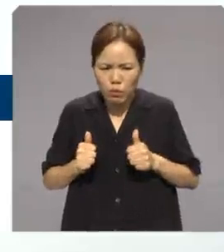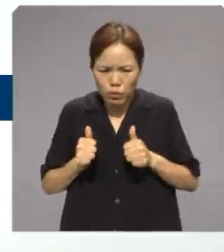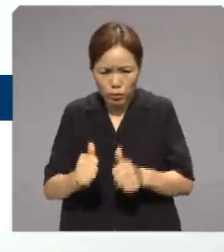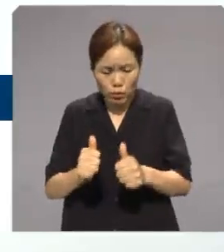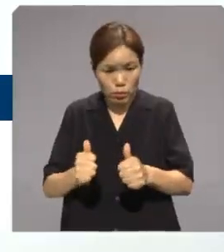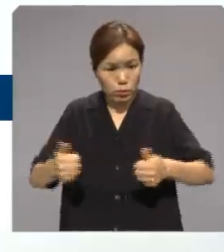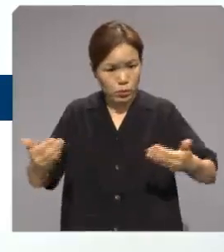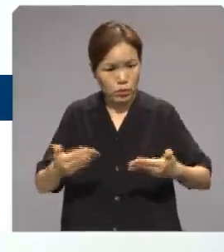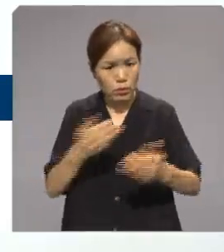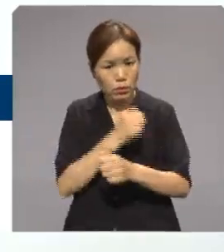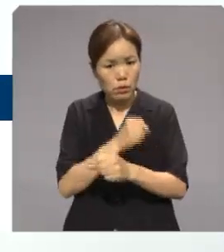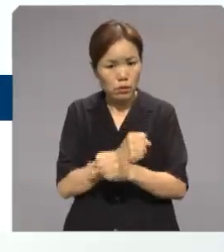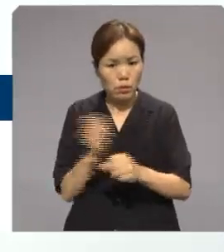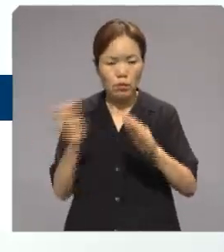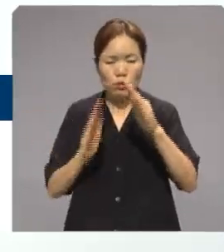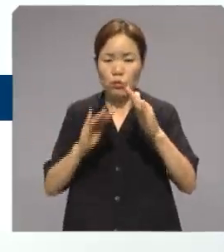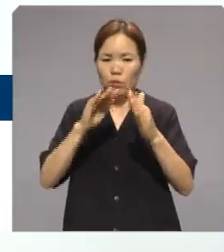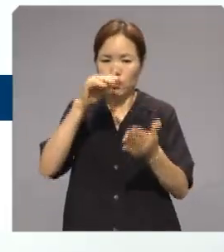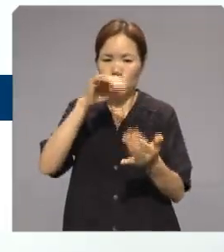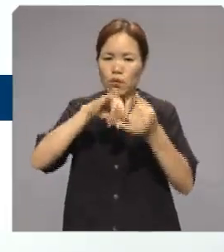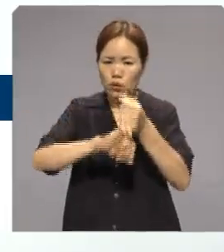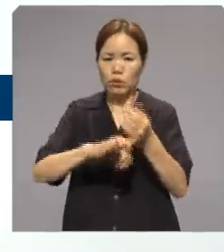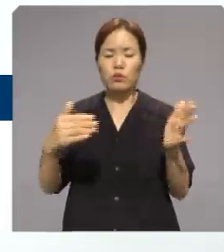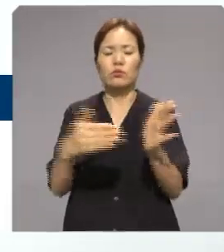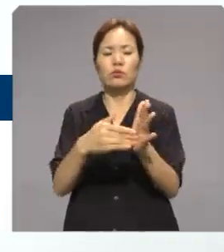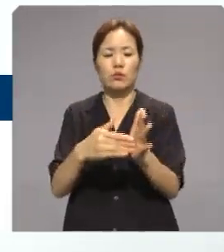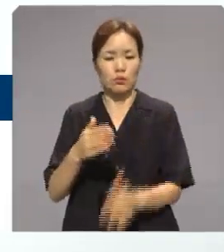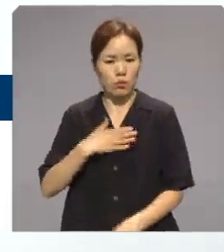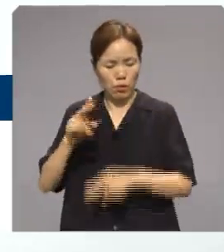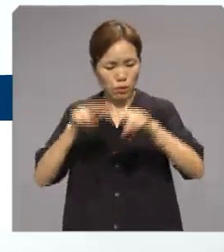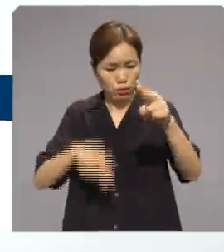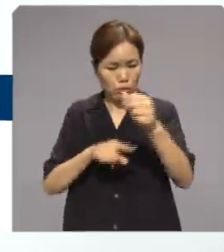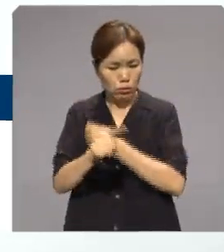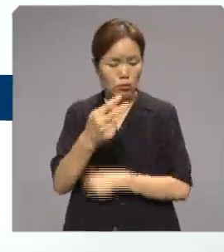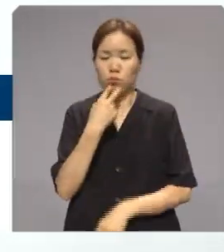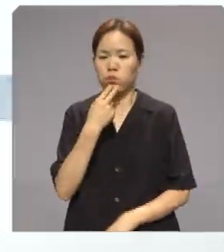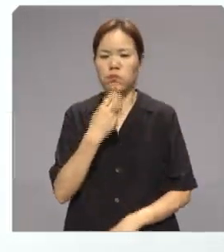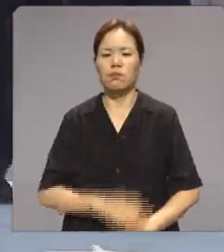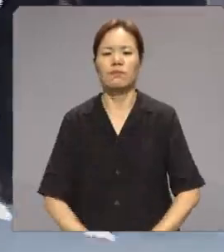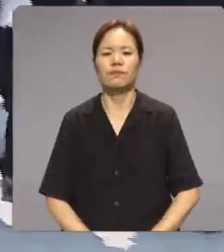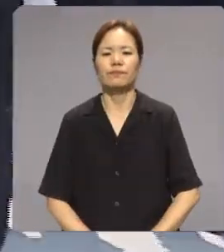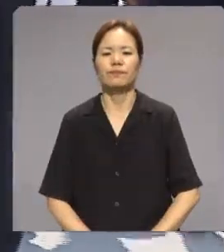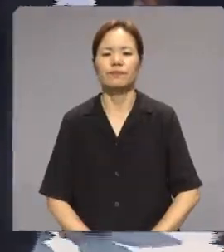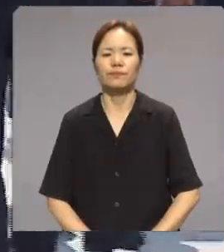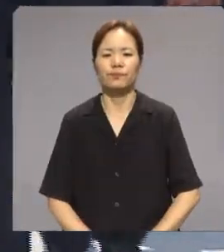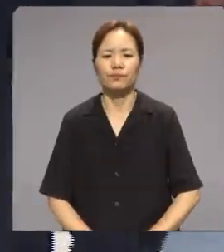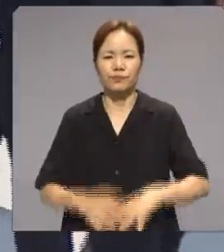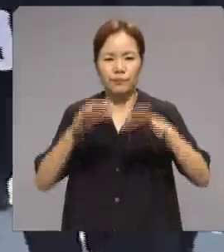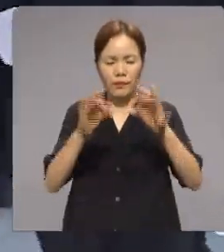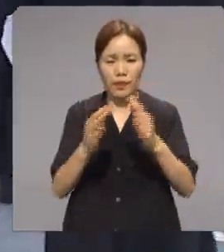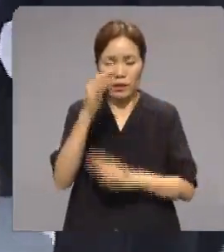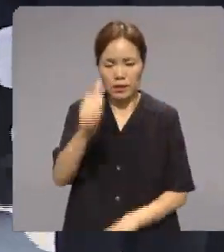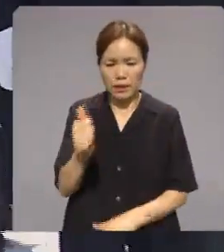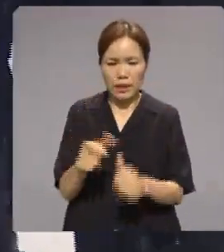성실하게 수행하라고 공적으로 약속한 마당에서 제가 사퇴 될 이유가 전혀 없습니다 김관장